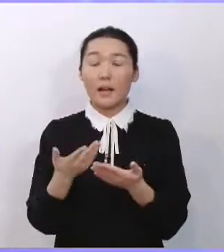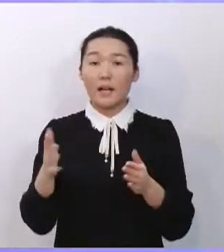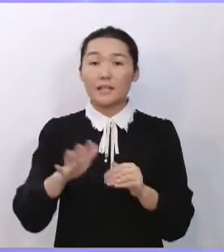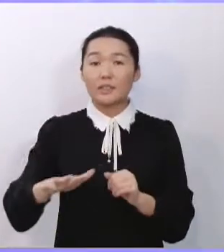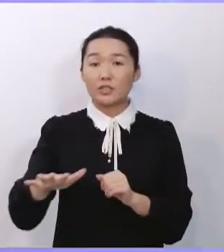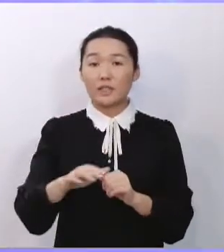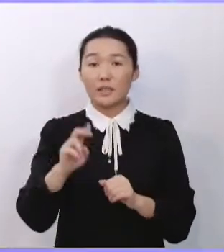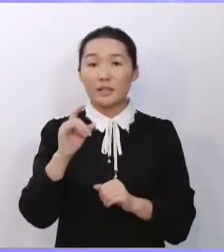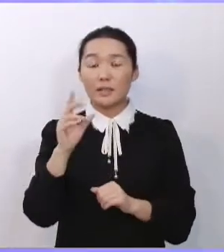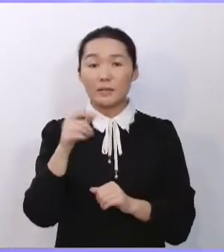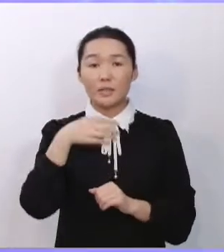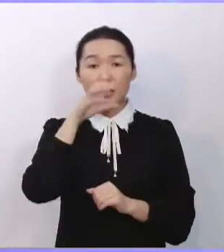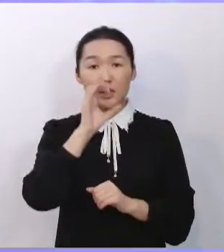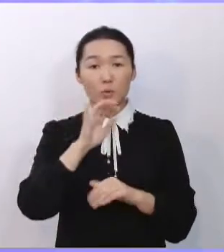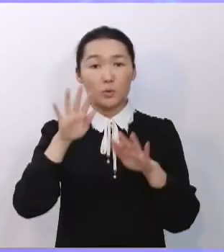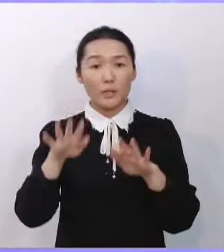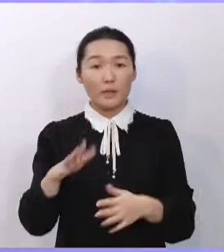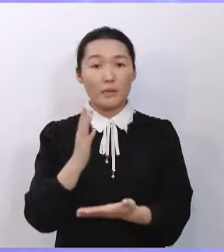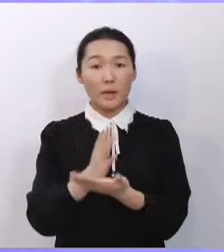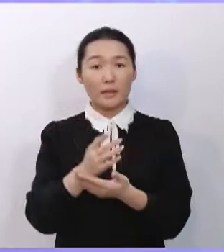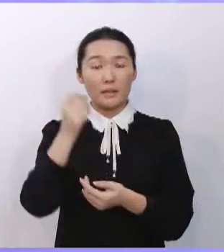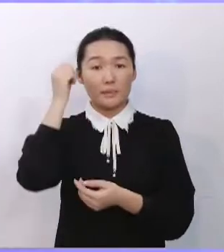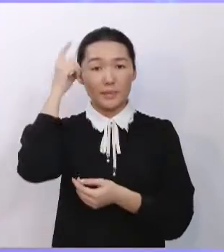жайлары бар экендигин билдиңер.